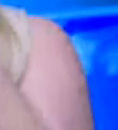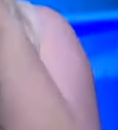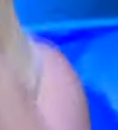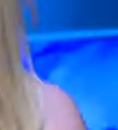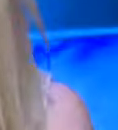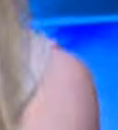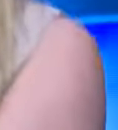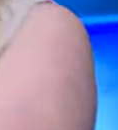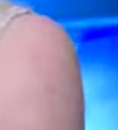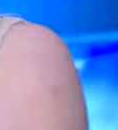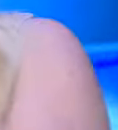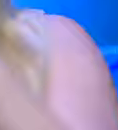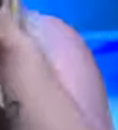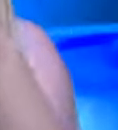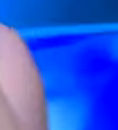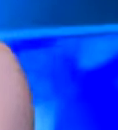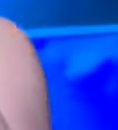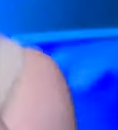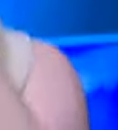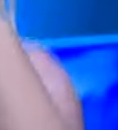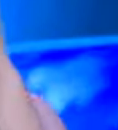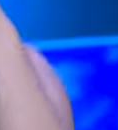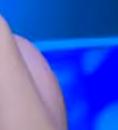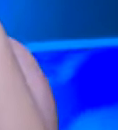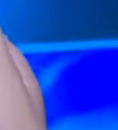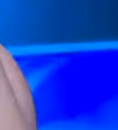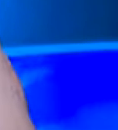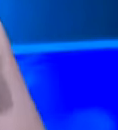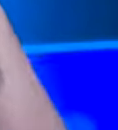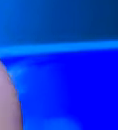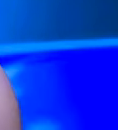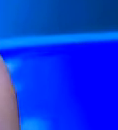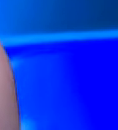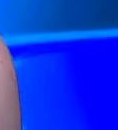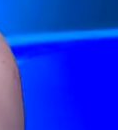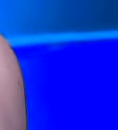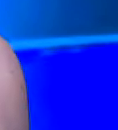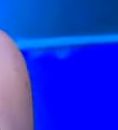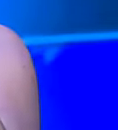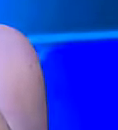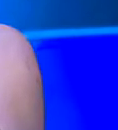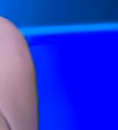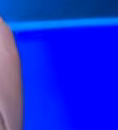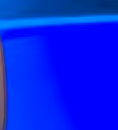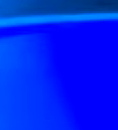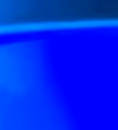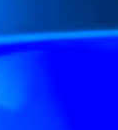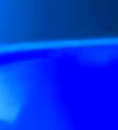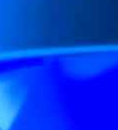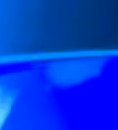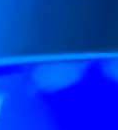słowo, cały świat mam u swych stóp. I mało tego, ciebie obok